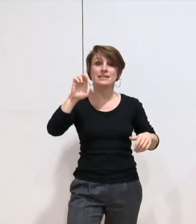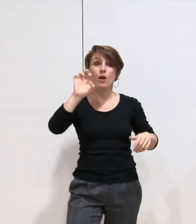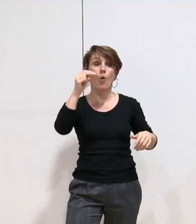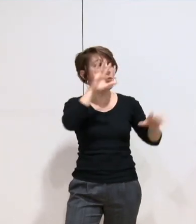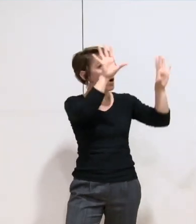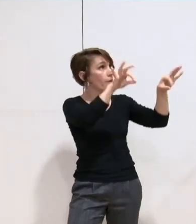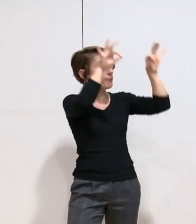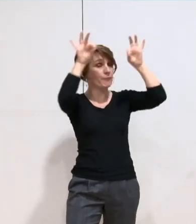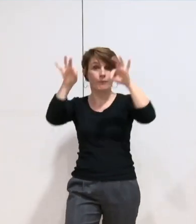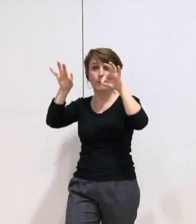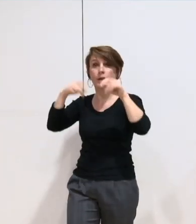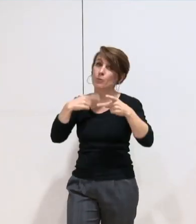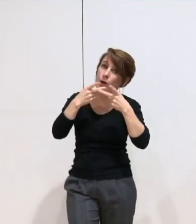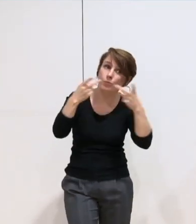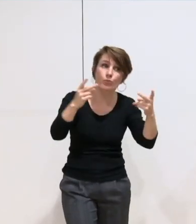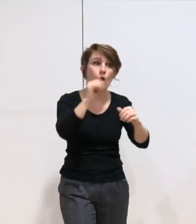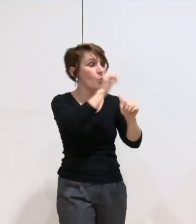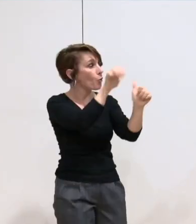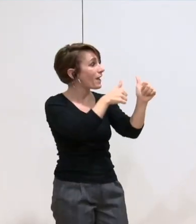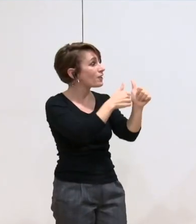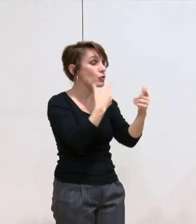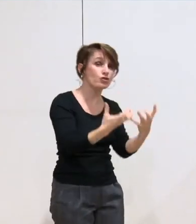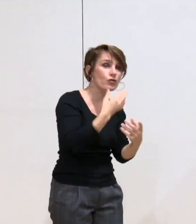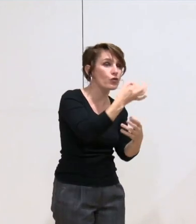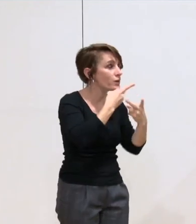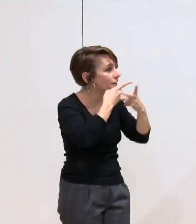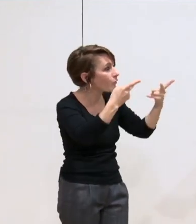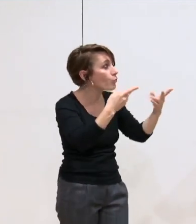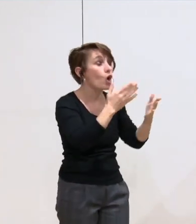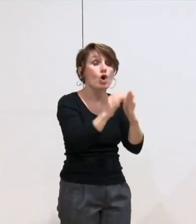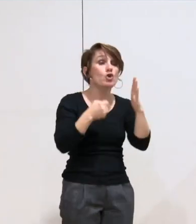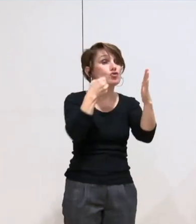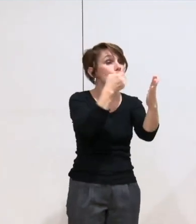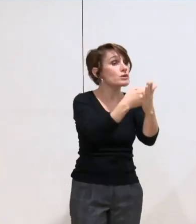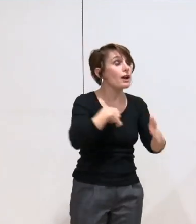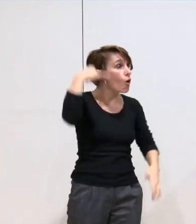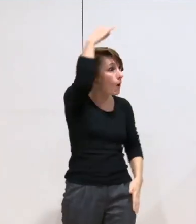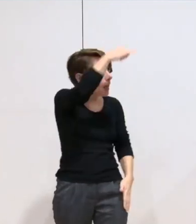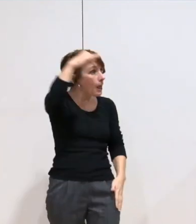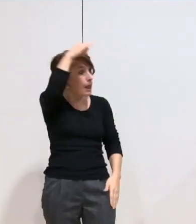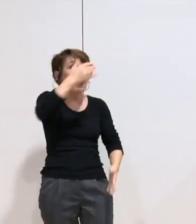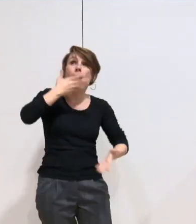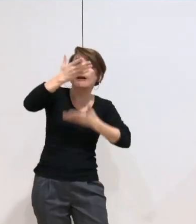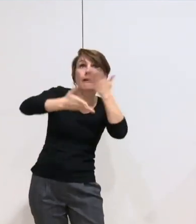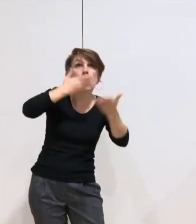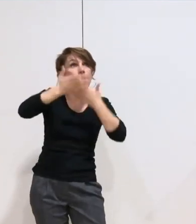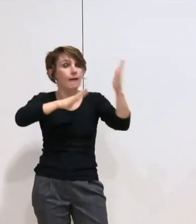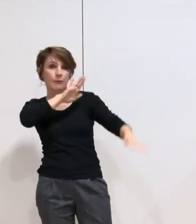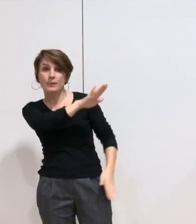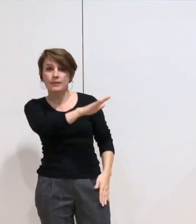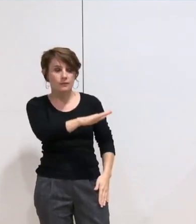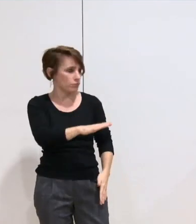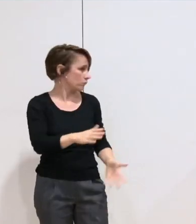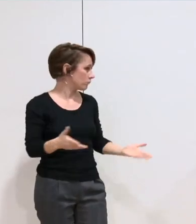adjointe, j'ai quand même envie de vous dire jusqu'à quand, enfin, vous allez nous enfumer avec un tel verbiage. Excusez-moi, j'ai lu le détail de